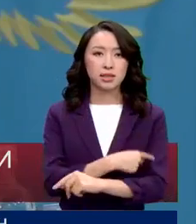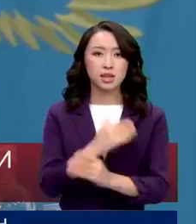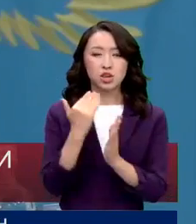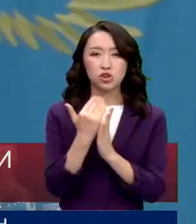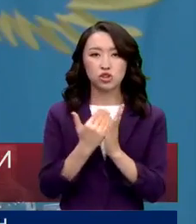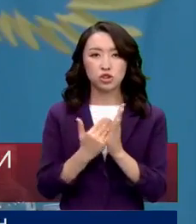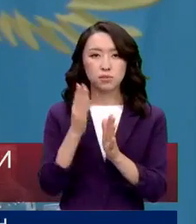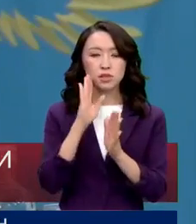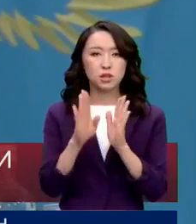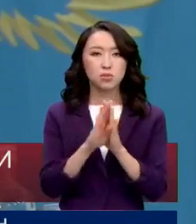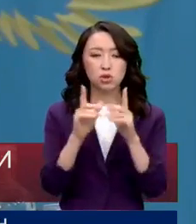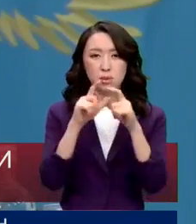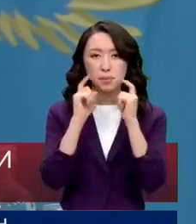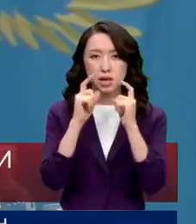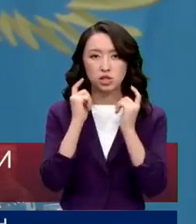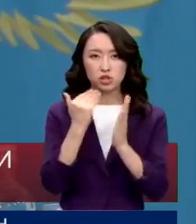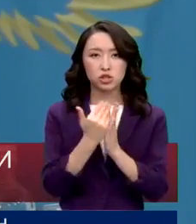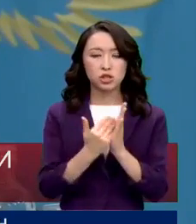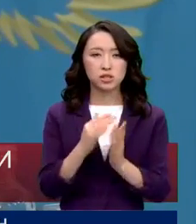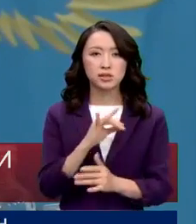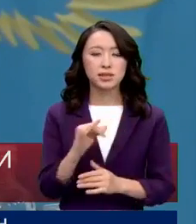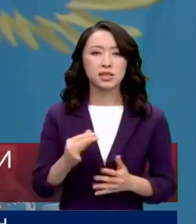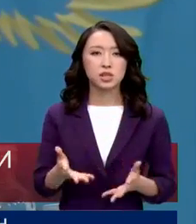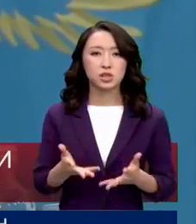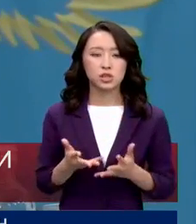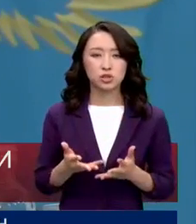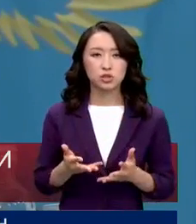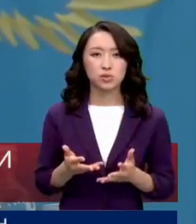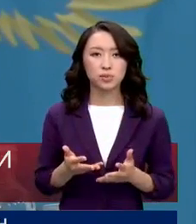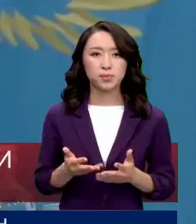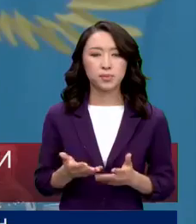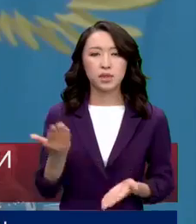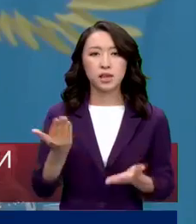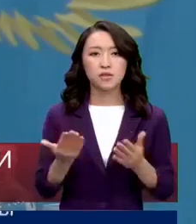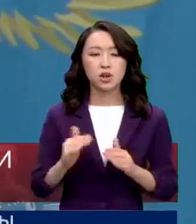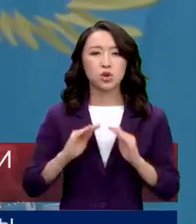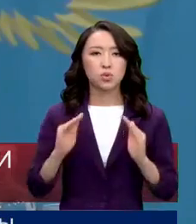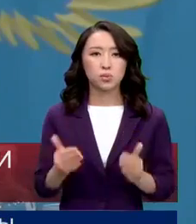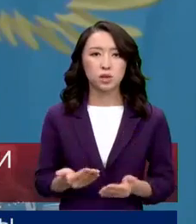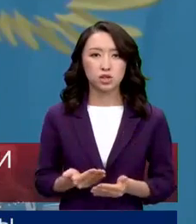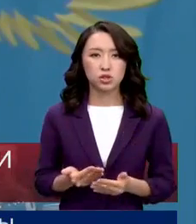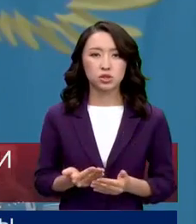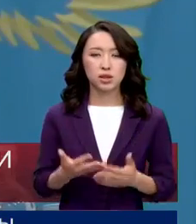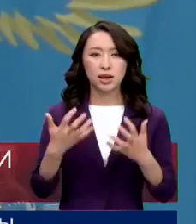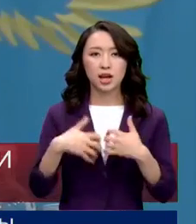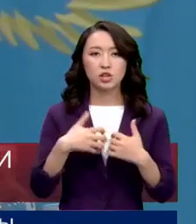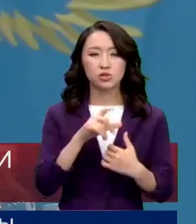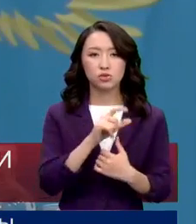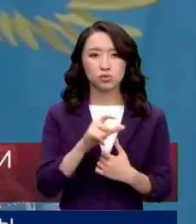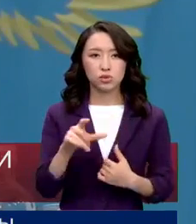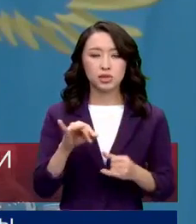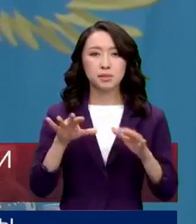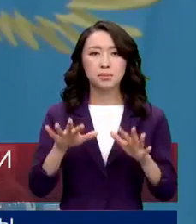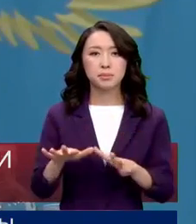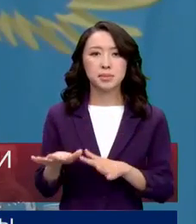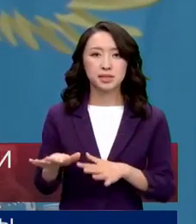режим, соблюдать масочный режим, ну и, конечно же, наверное, уменьшить количество людей вообще в